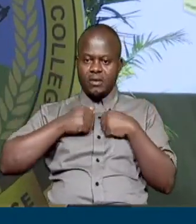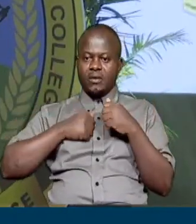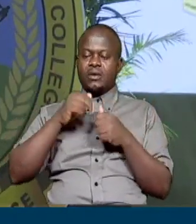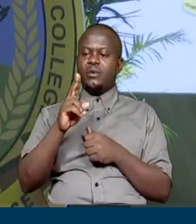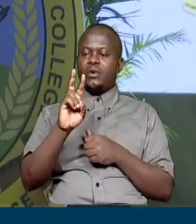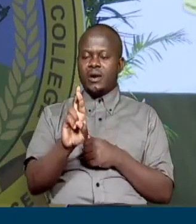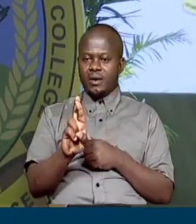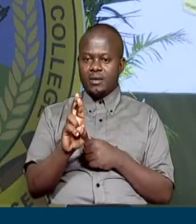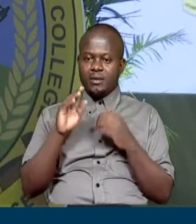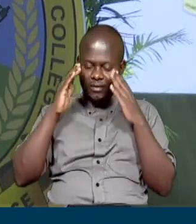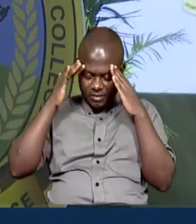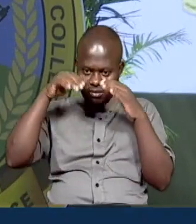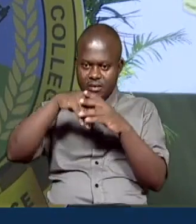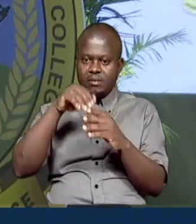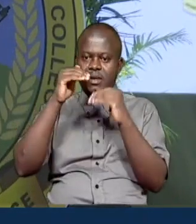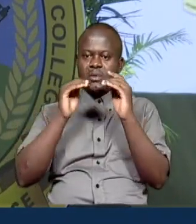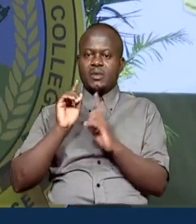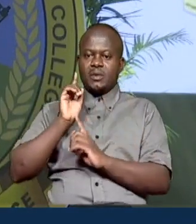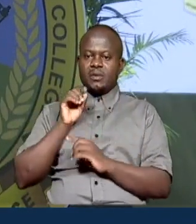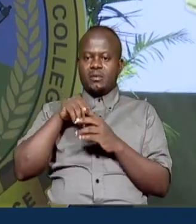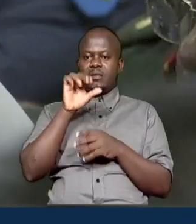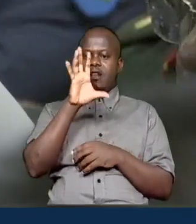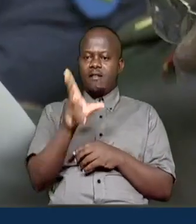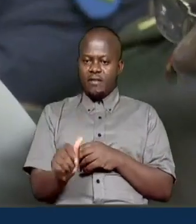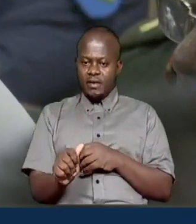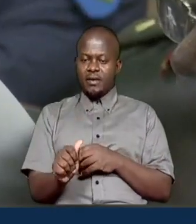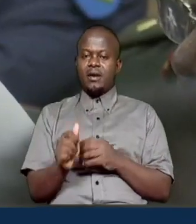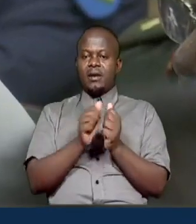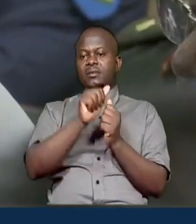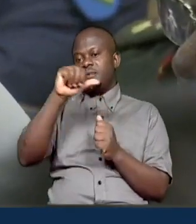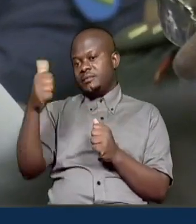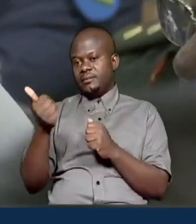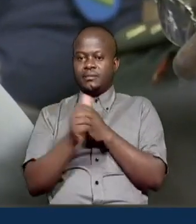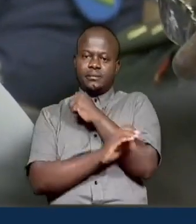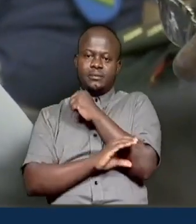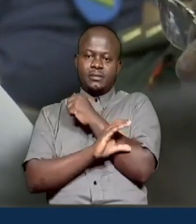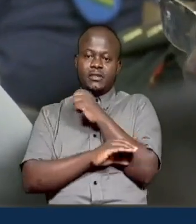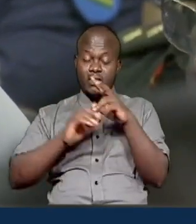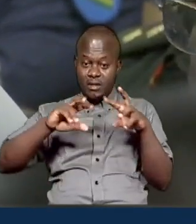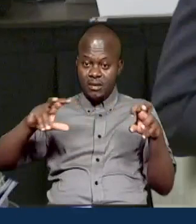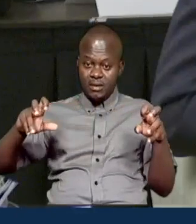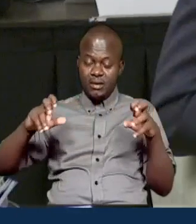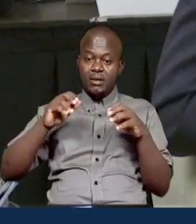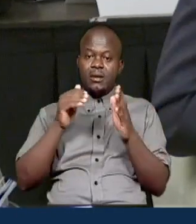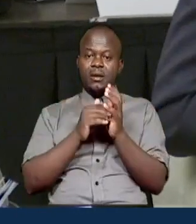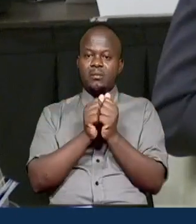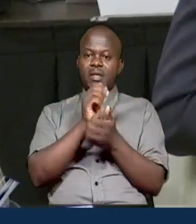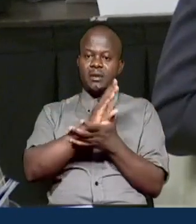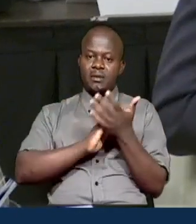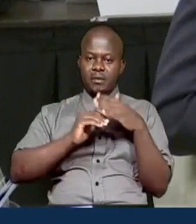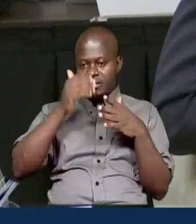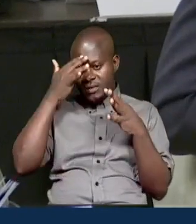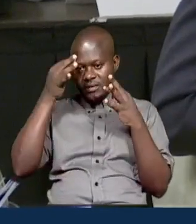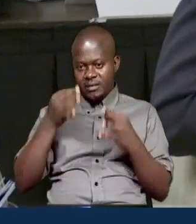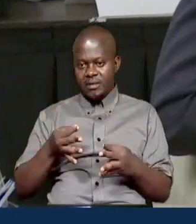UR, aho yitabiriwe n'abo mu nzego z'umutekano muri Afurika no hanze y'uyu mugabane, abashakashatsi ndetse na bamwe mu bafata